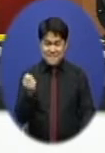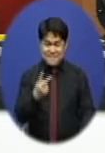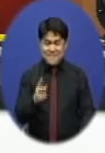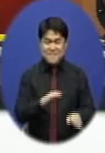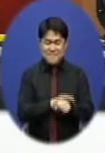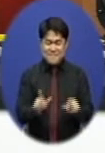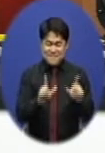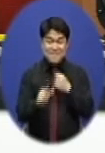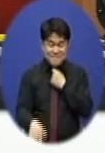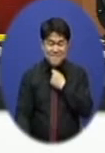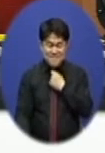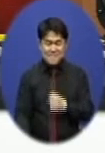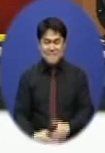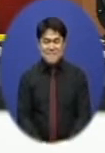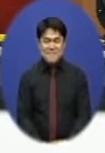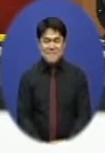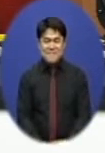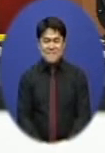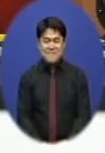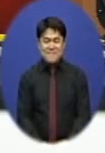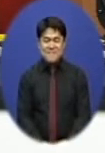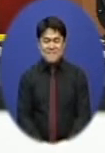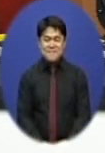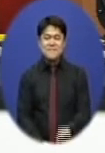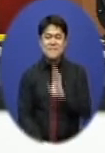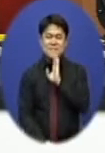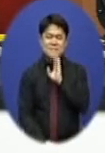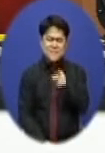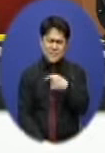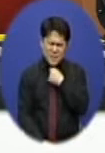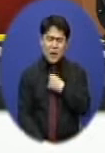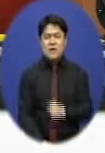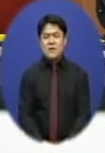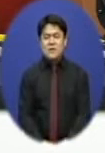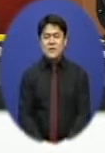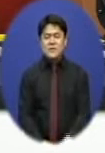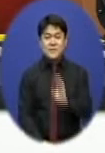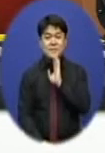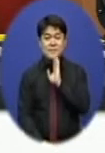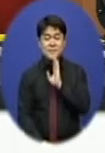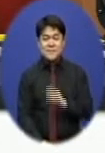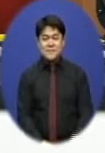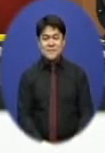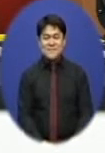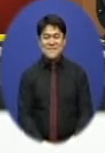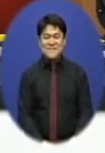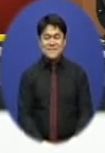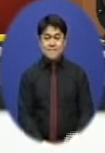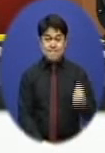잘 살아보자. 아유, 그래요. 예. 아유, 그럴 수만 있다. 아니, 꿈은 좀... 이루어집니다. 어. 네. 아, 예. 네.